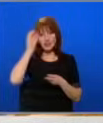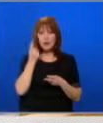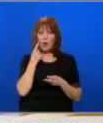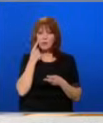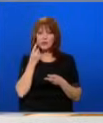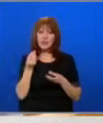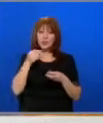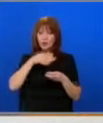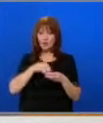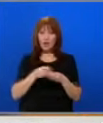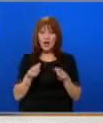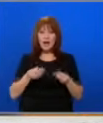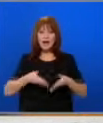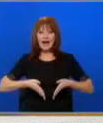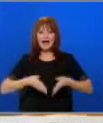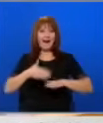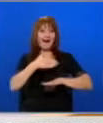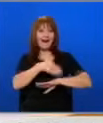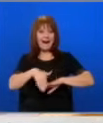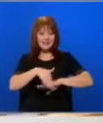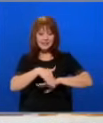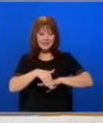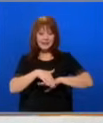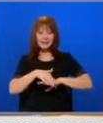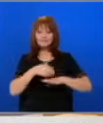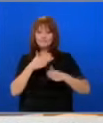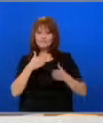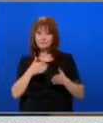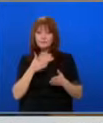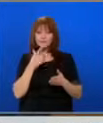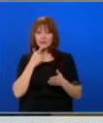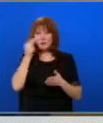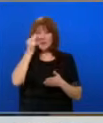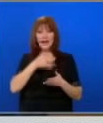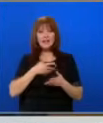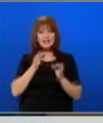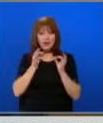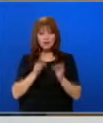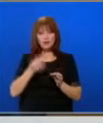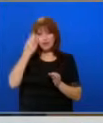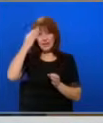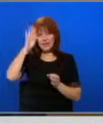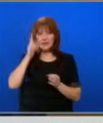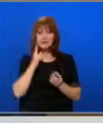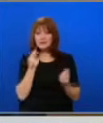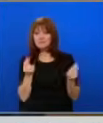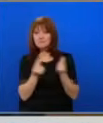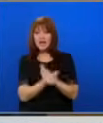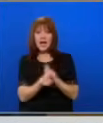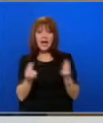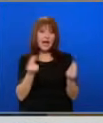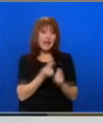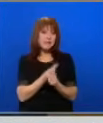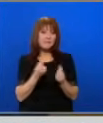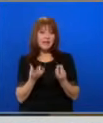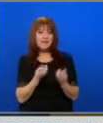договорят сухопътните граници, като България настоява за конкретна дата. Ми разменяме в момента